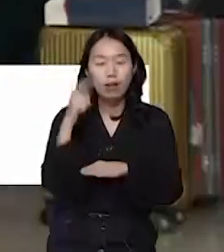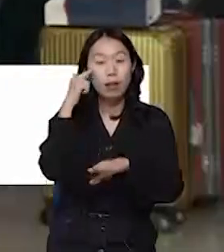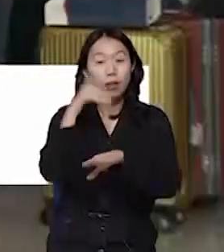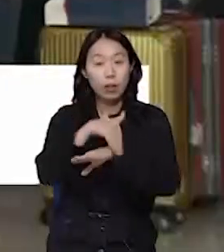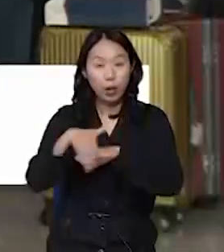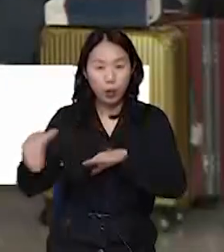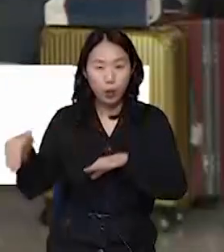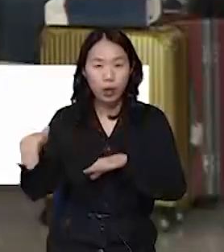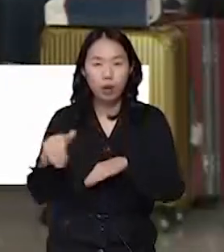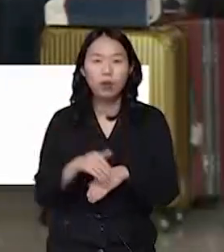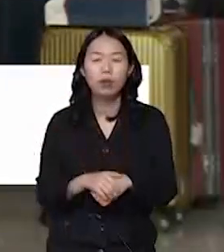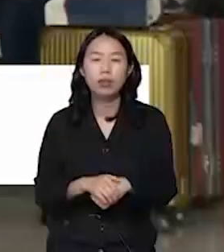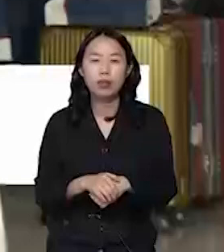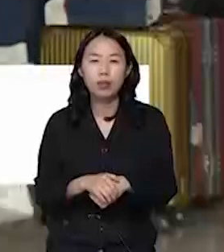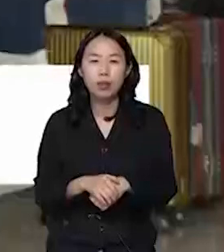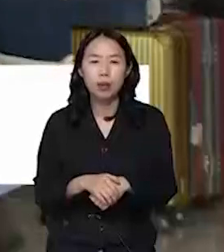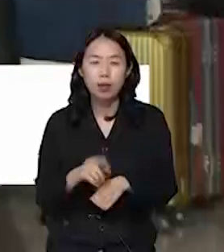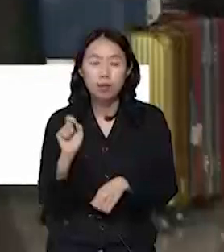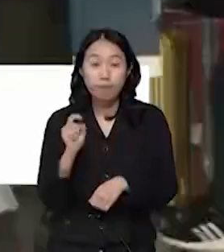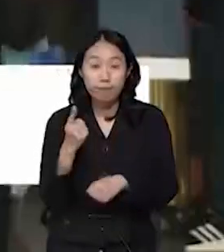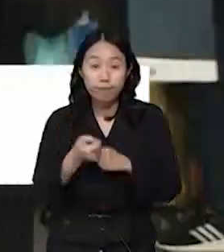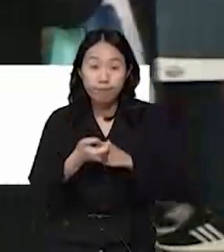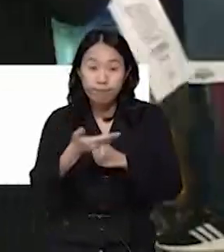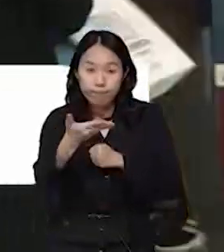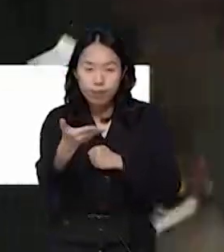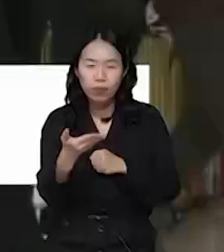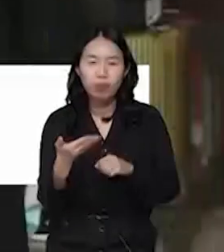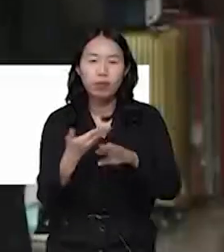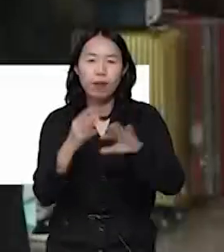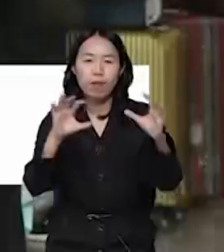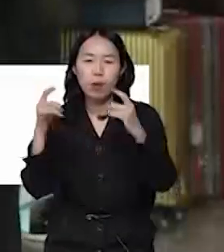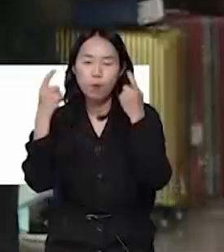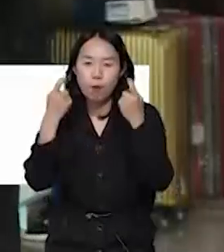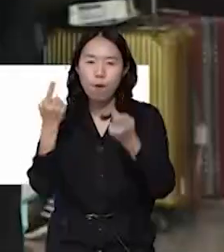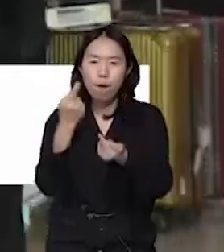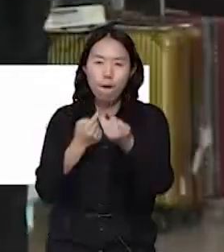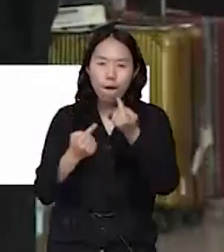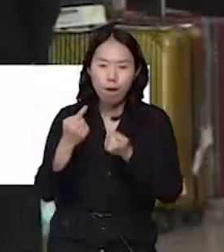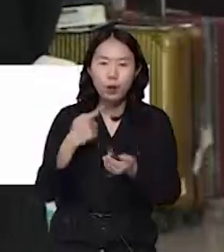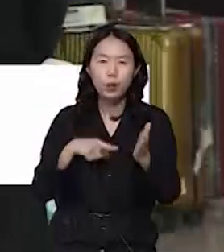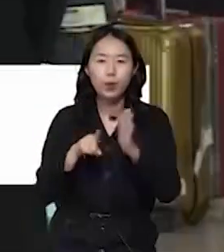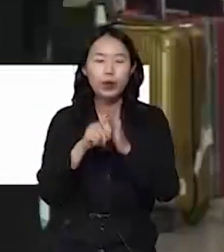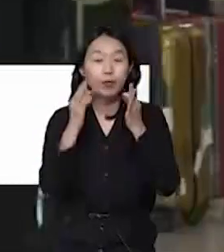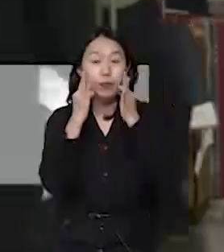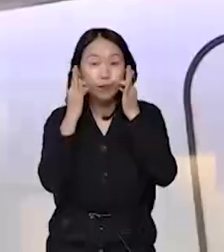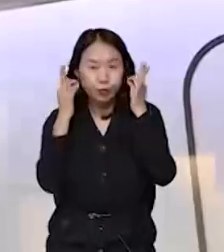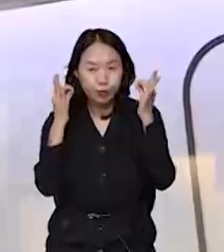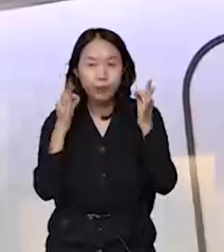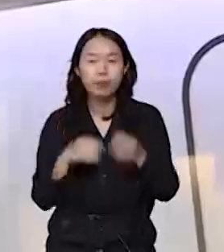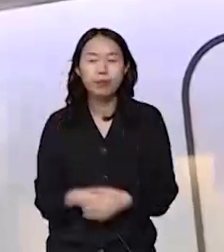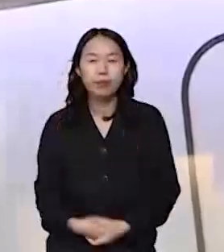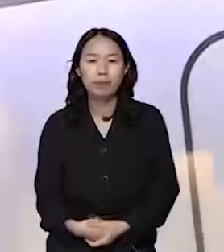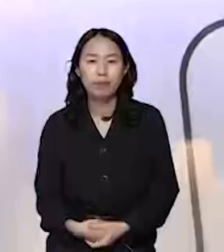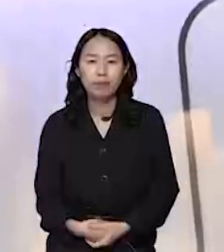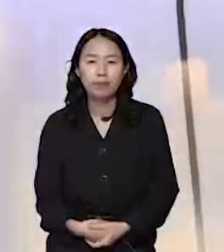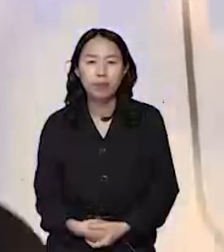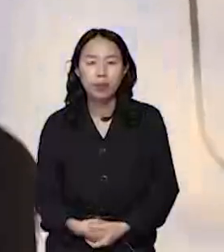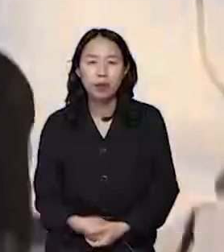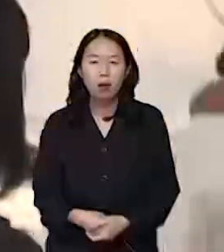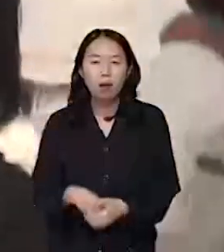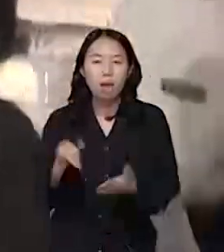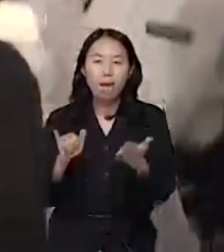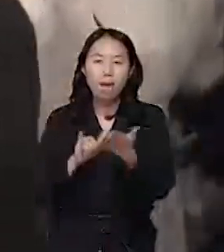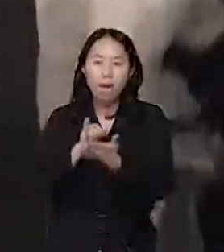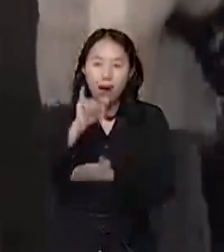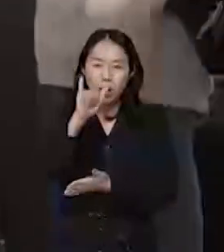있습니다. 이를 계기로 해서 본격적인 해외 관광객 유치에 박차를 가하도록 하겠습니다. 이와 함께